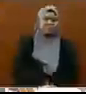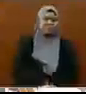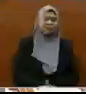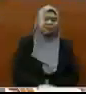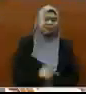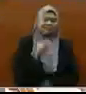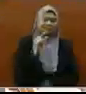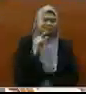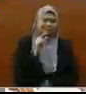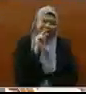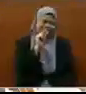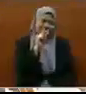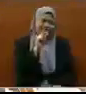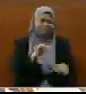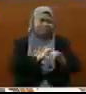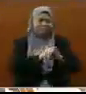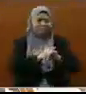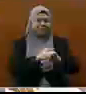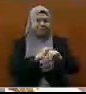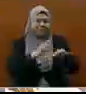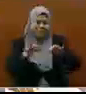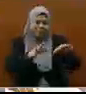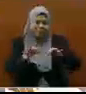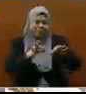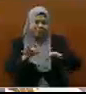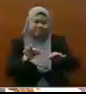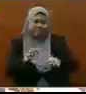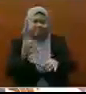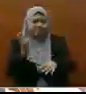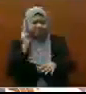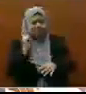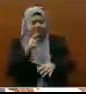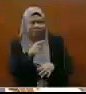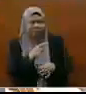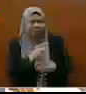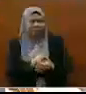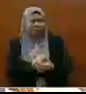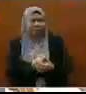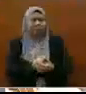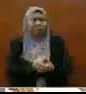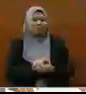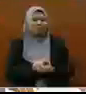Sedikit pencerahan daripada rakan Yang Berhormat saya berkenaan dengan